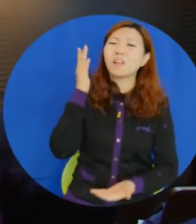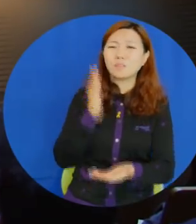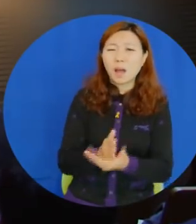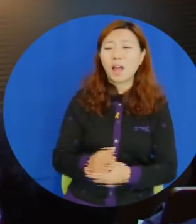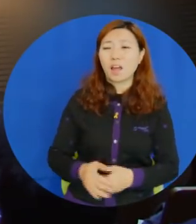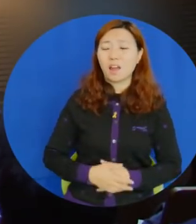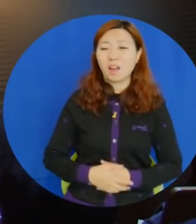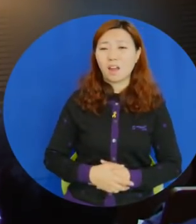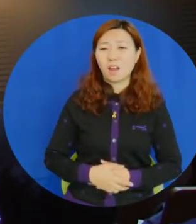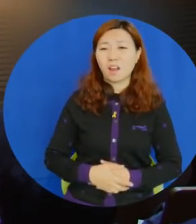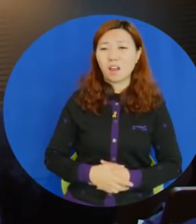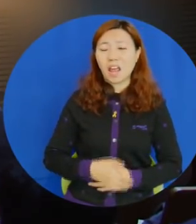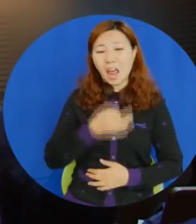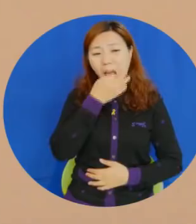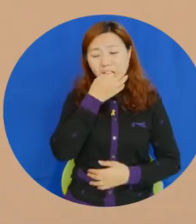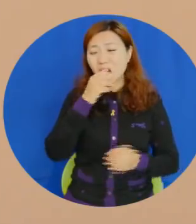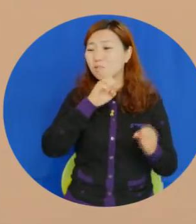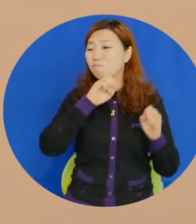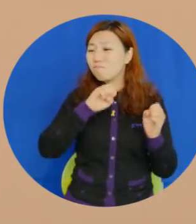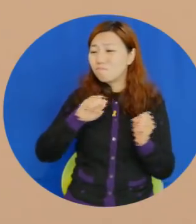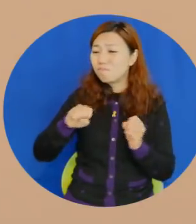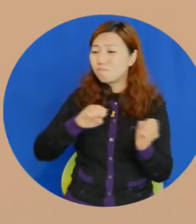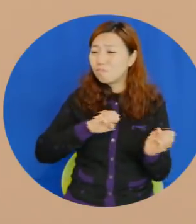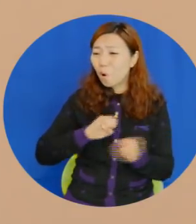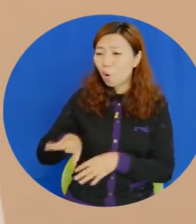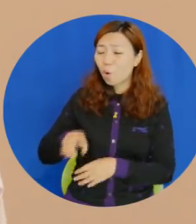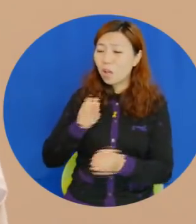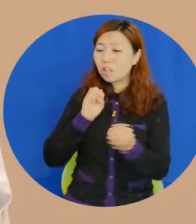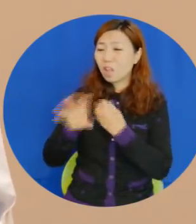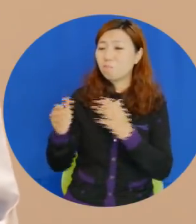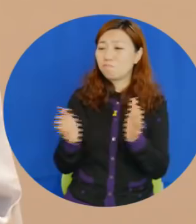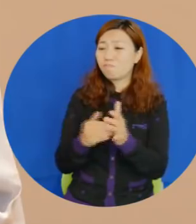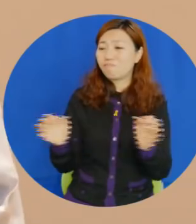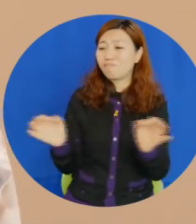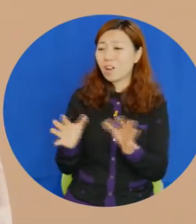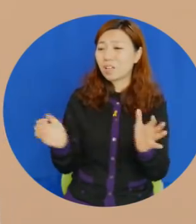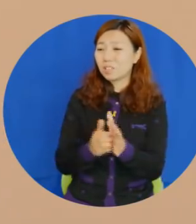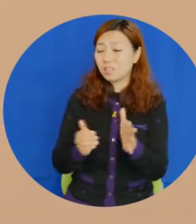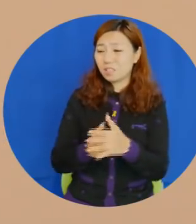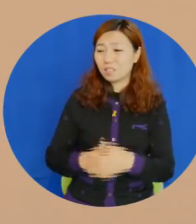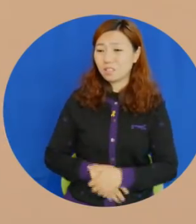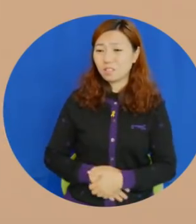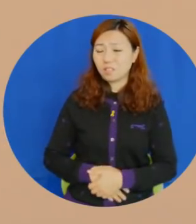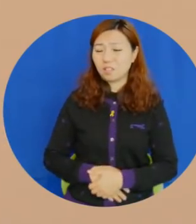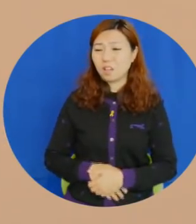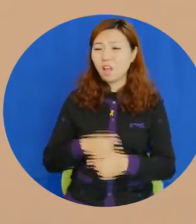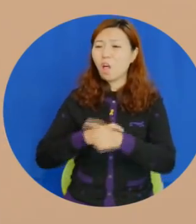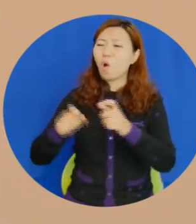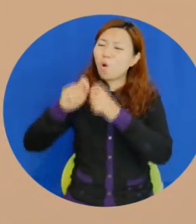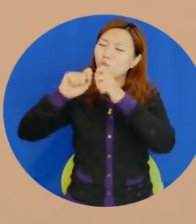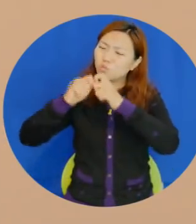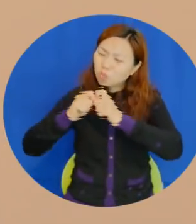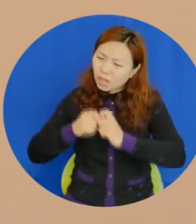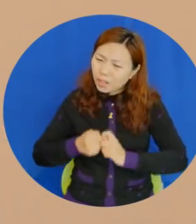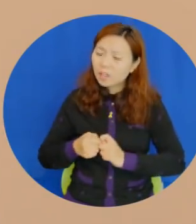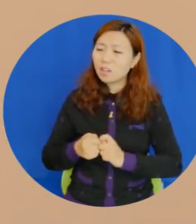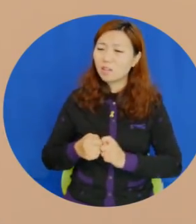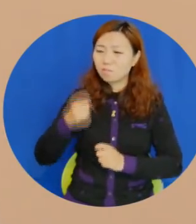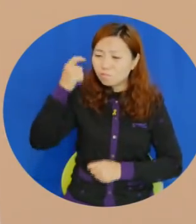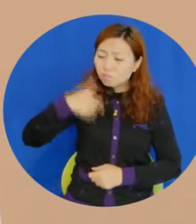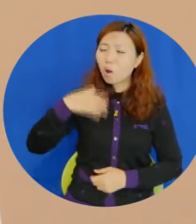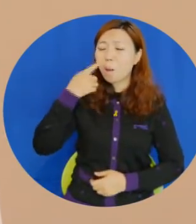얘기하지 말고, 아이고, 그러면 뭐 욕심 버려라. 나도 대답이 간단하지. 그러지